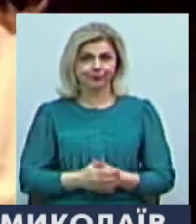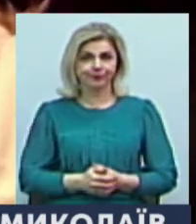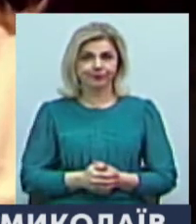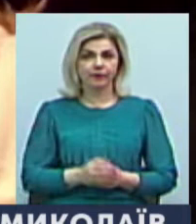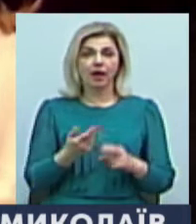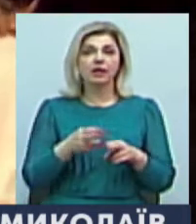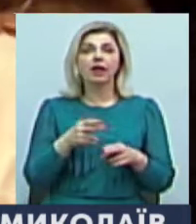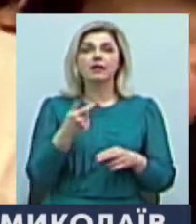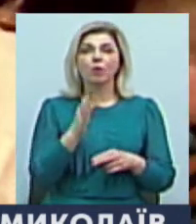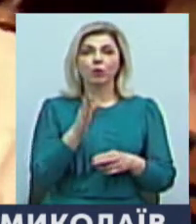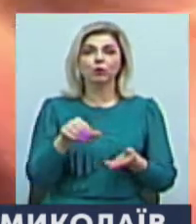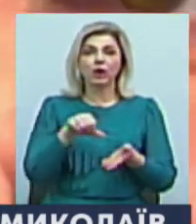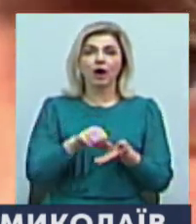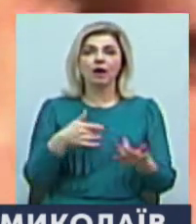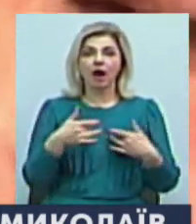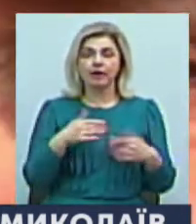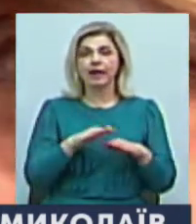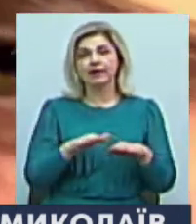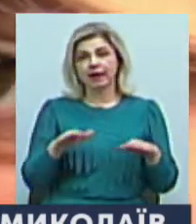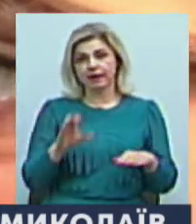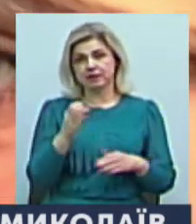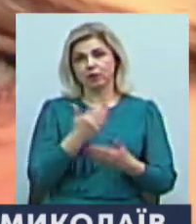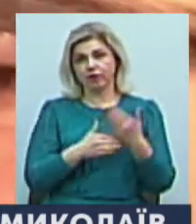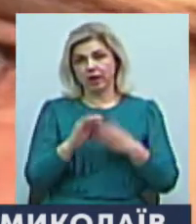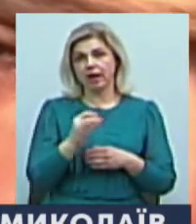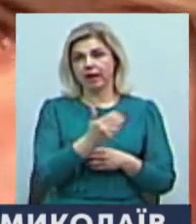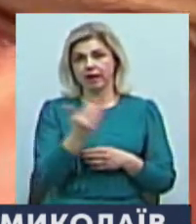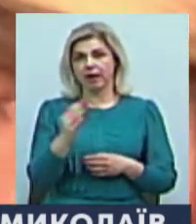де будуть грати дітки з особливостями та їх мами.